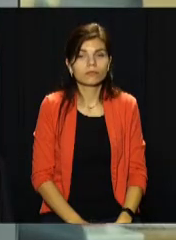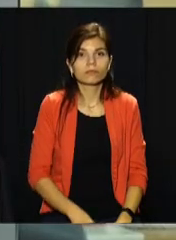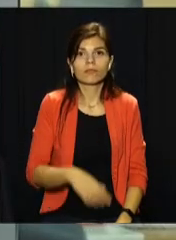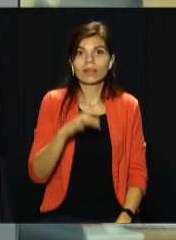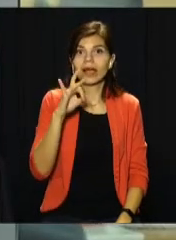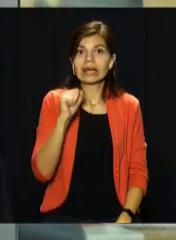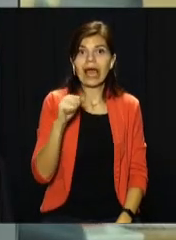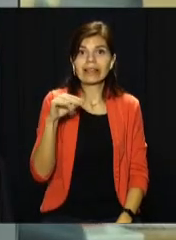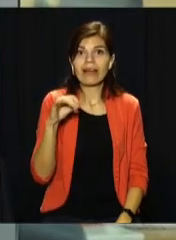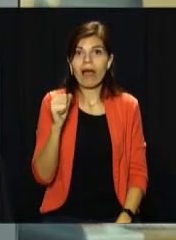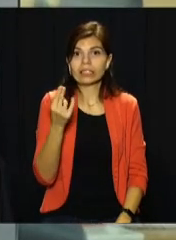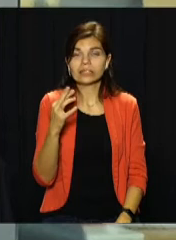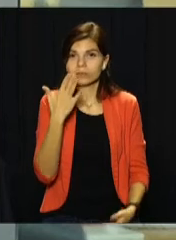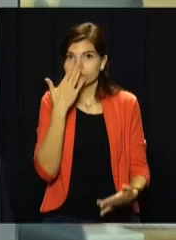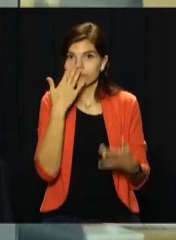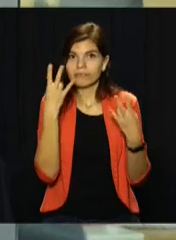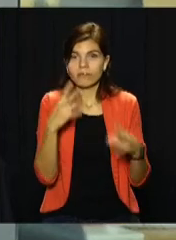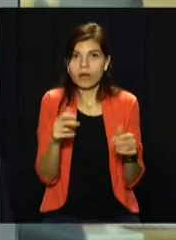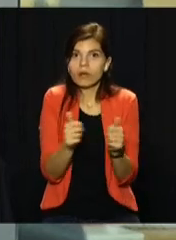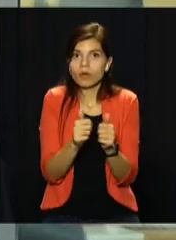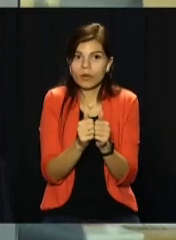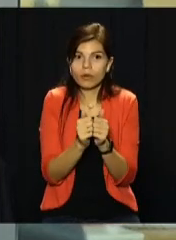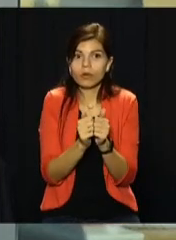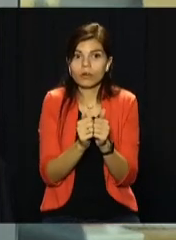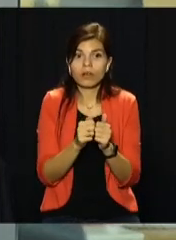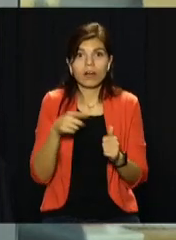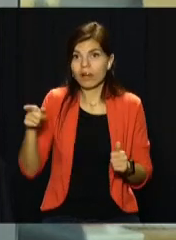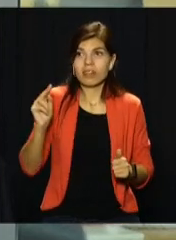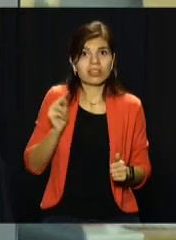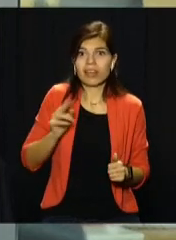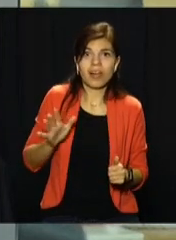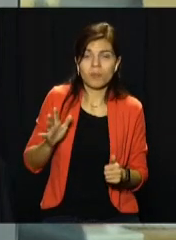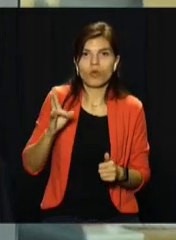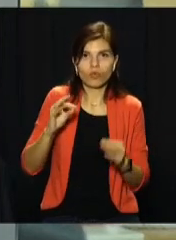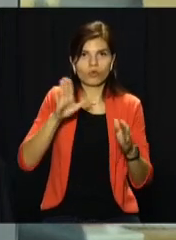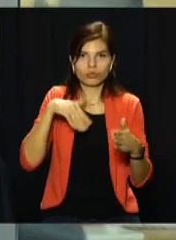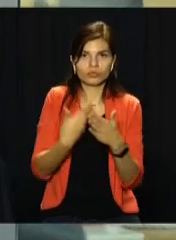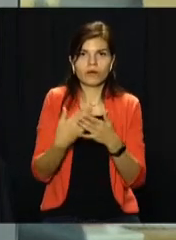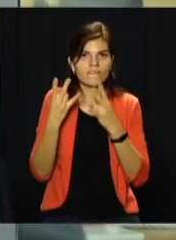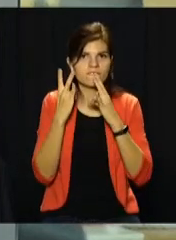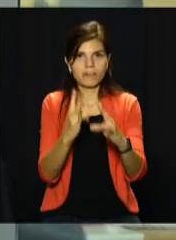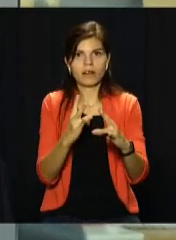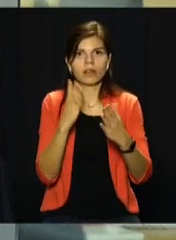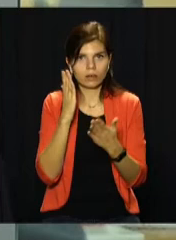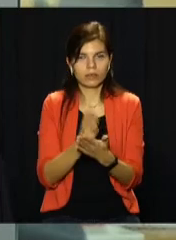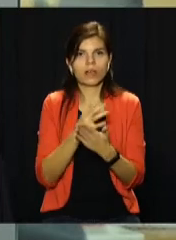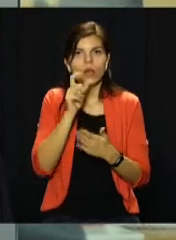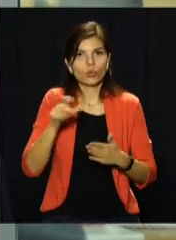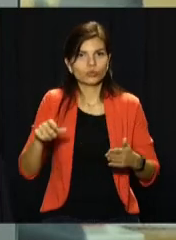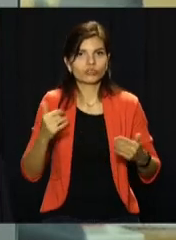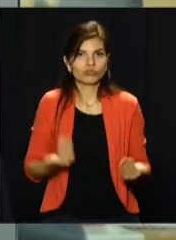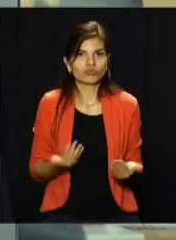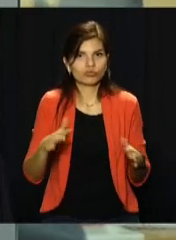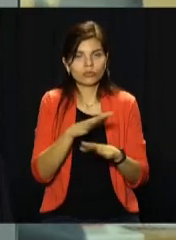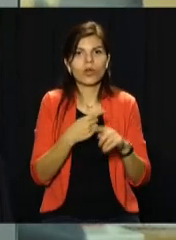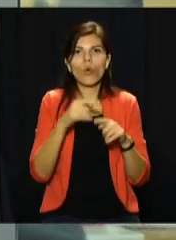Радіація поряд. Підприємство не працює кілька десятиліть, але продовжує нести загрозу довкіллю та місцевим жителям. Все